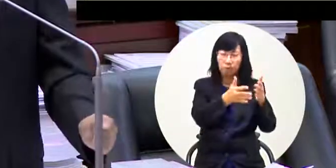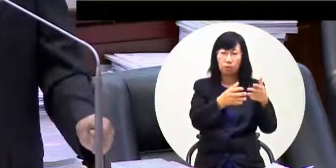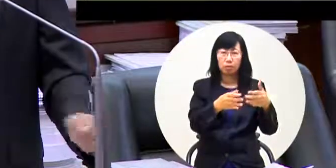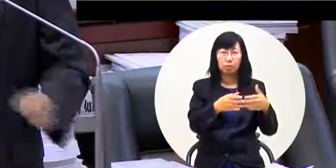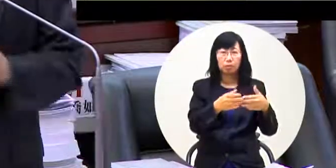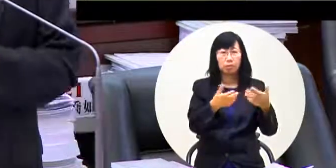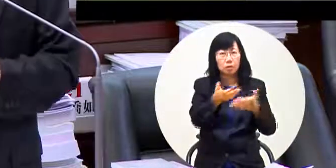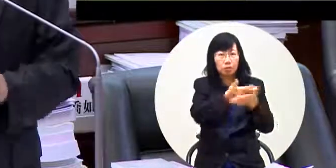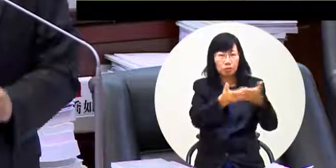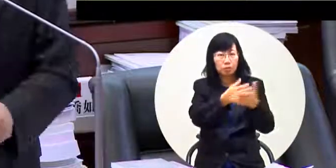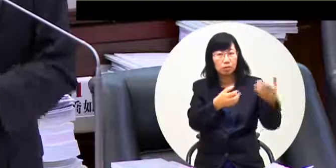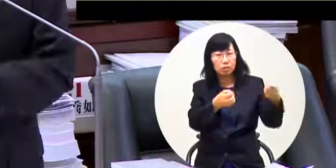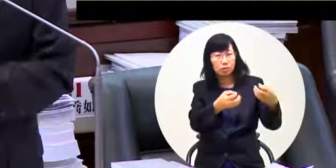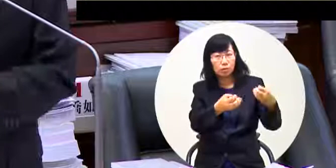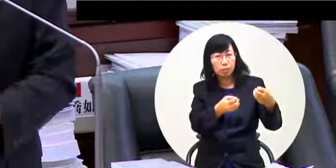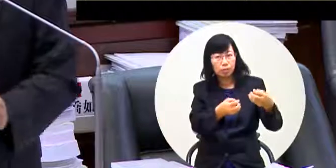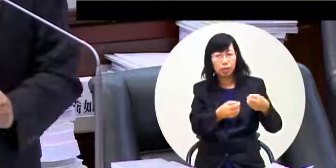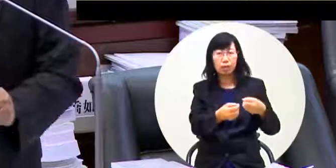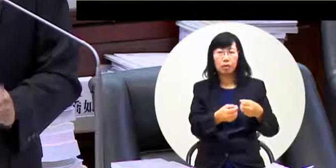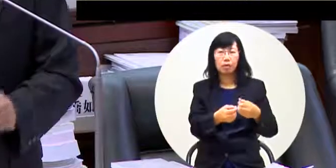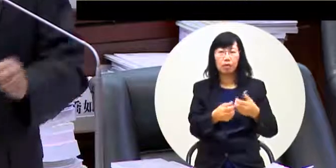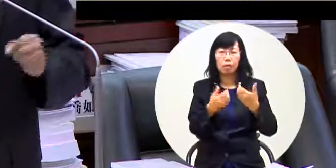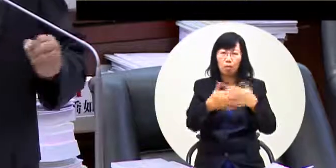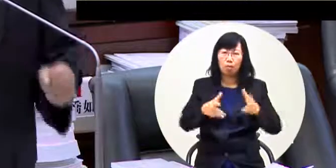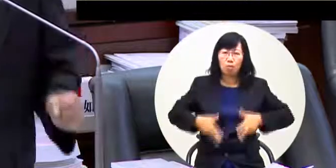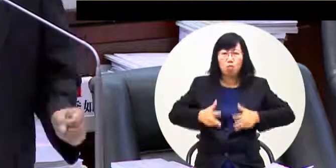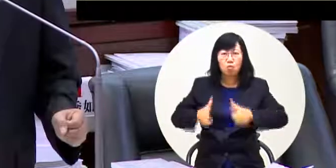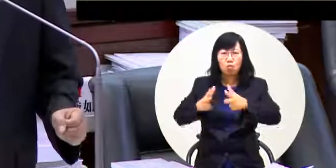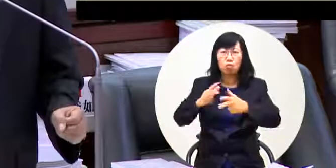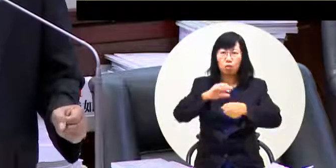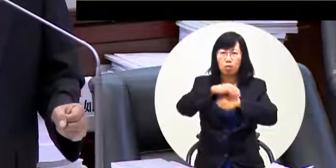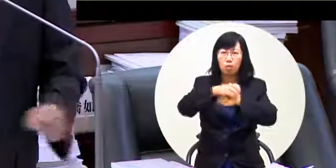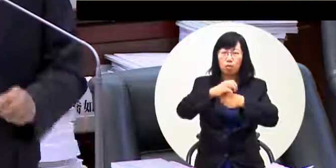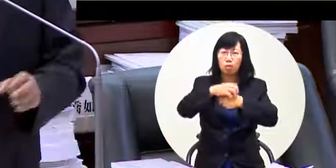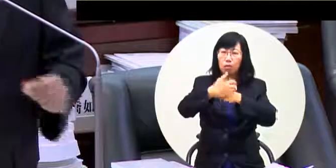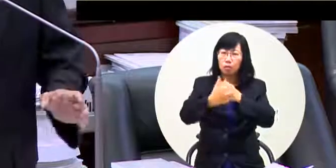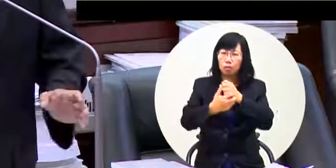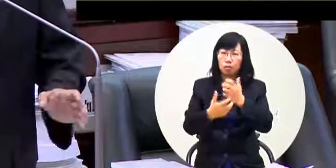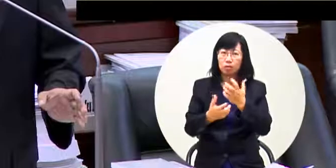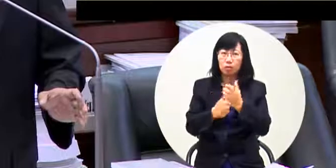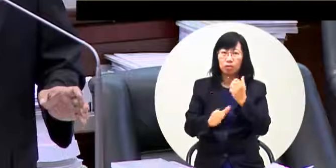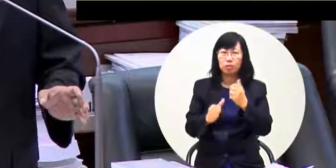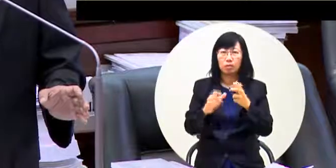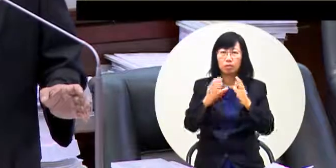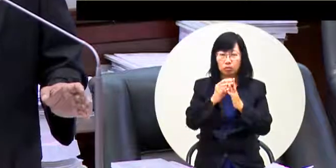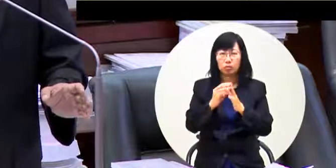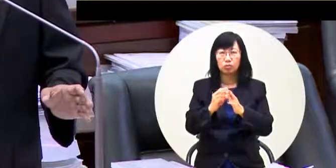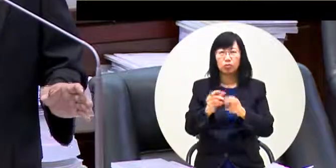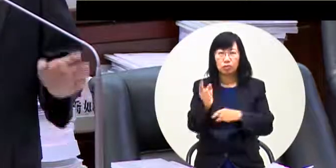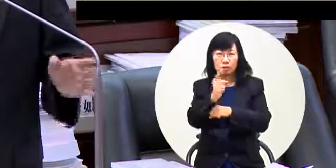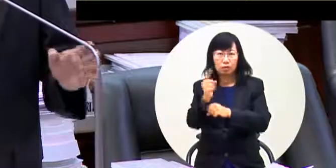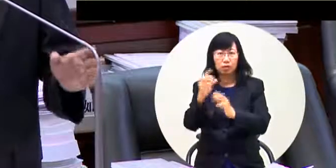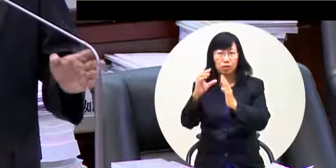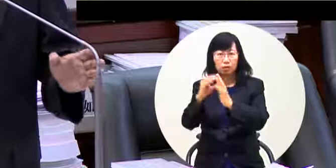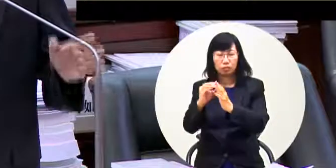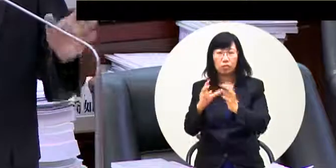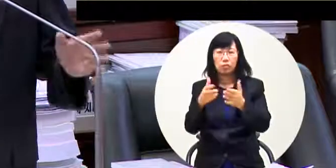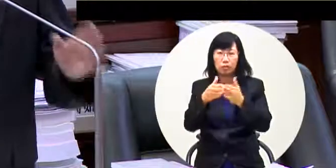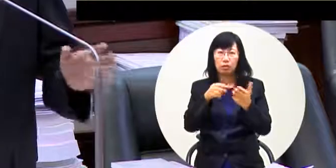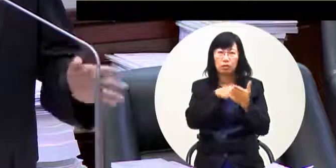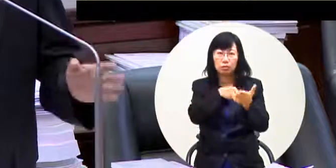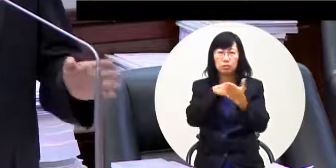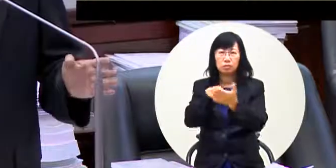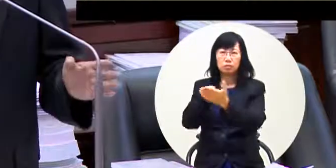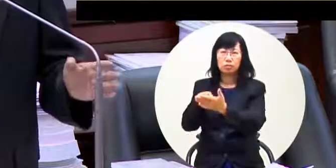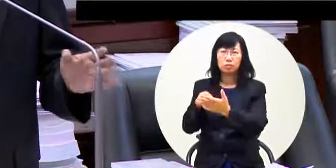局，不用去工务局的建管处，不用再去消防局，因为申请要来，我们只能讲说不